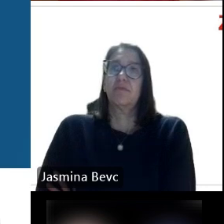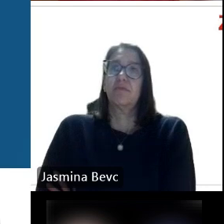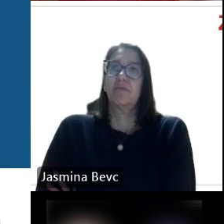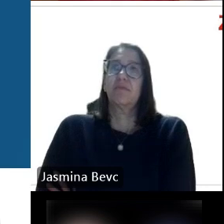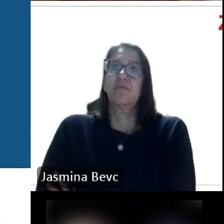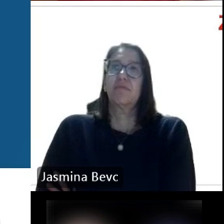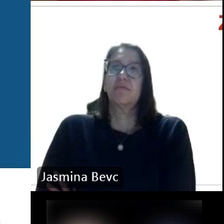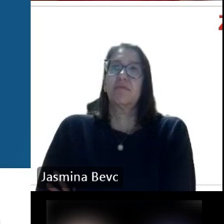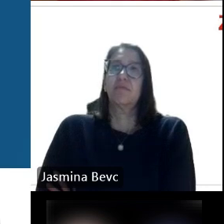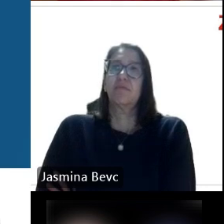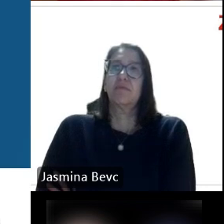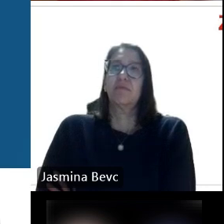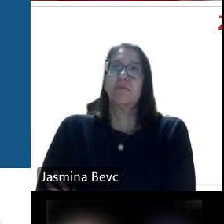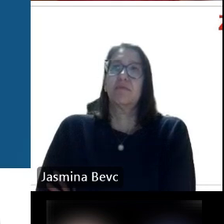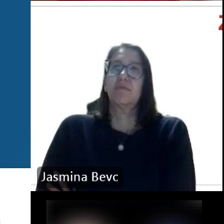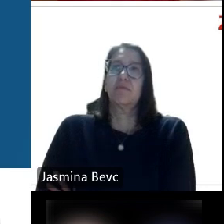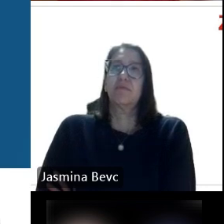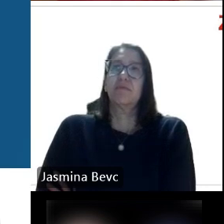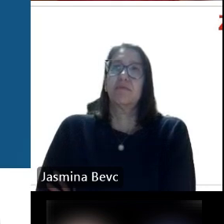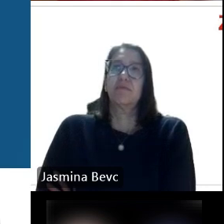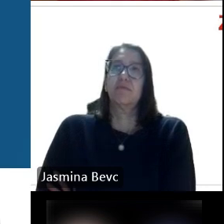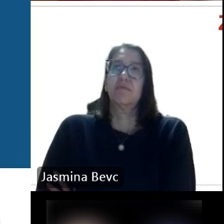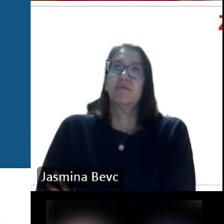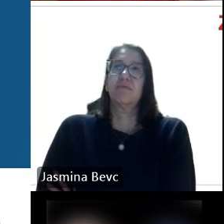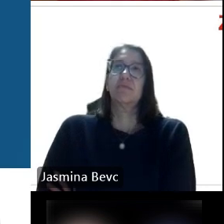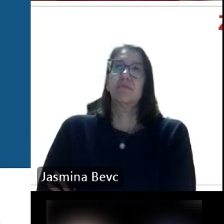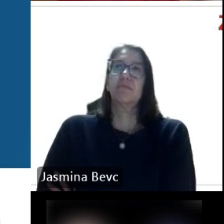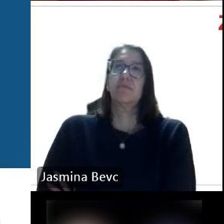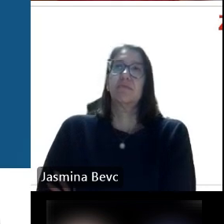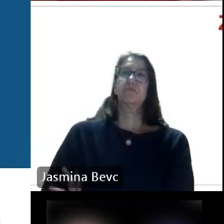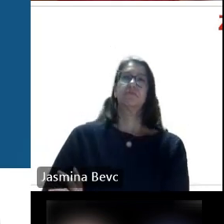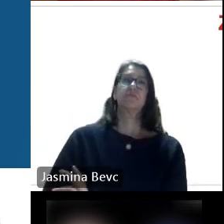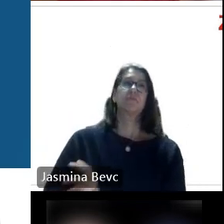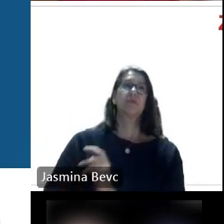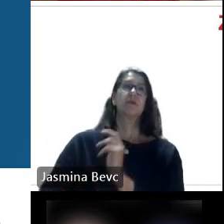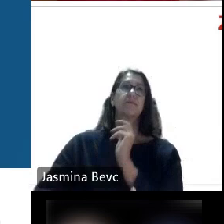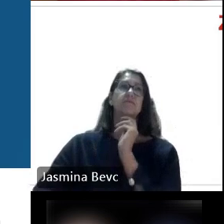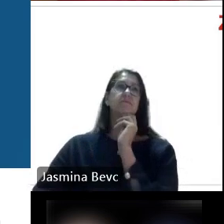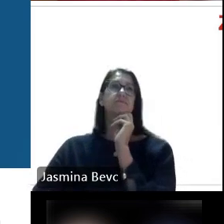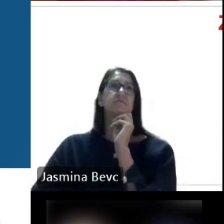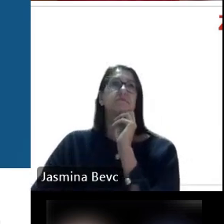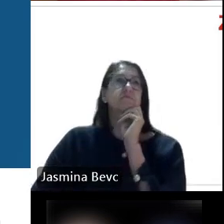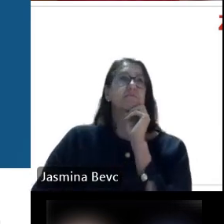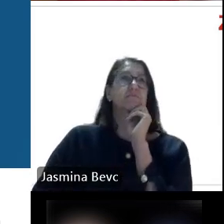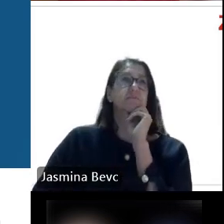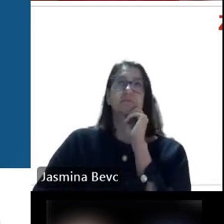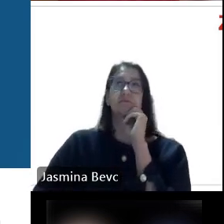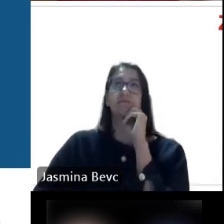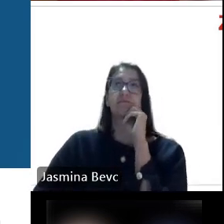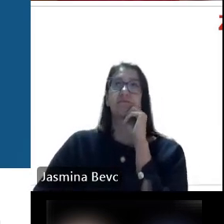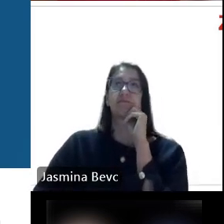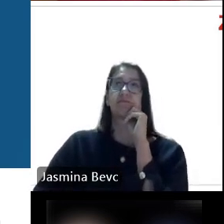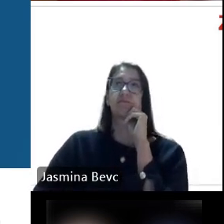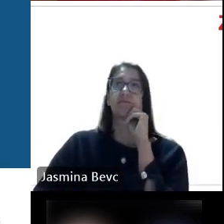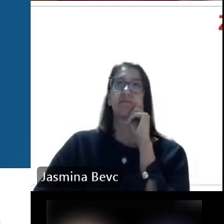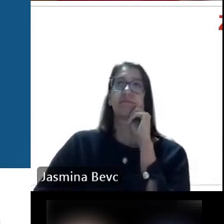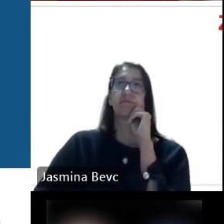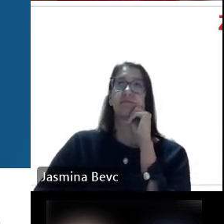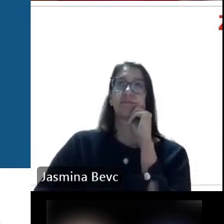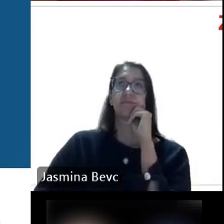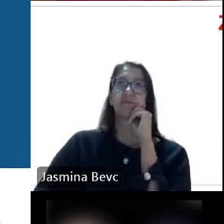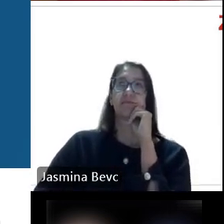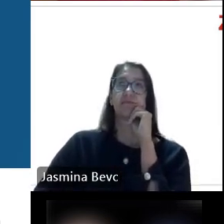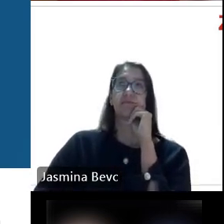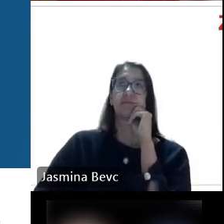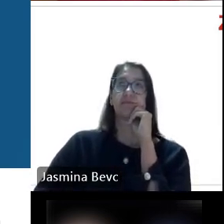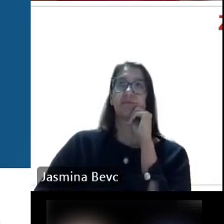dosega. Mogoče je vprašanje bilo mišljeno na ta način. Kako